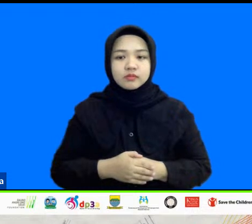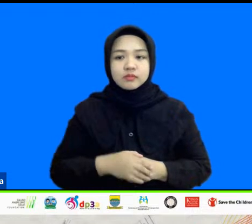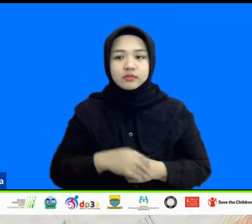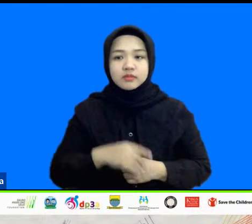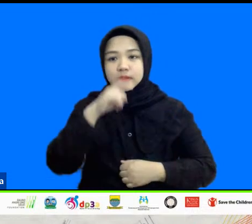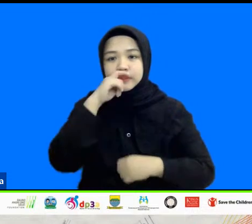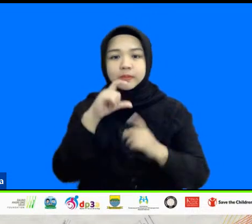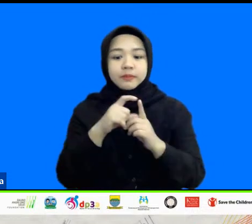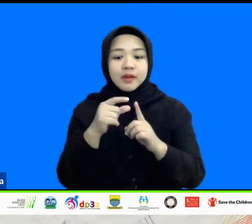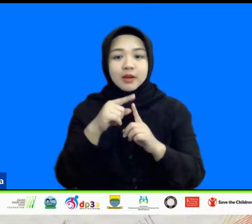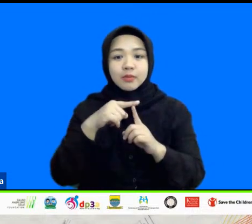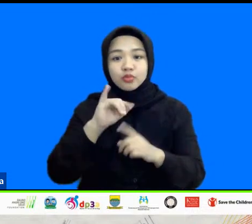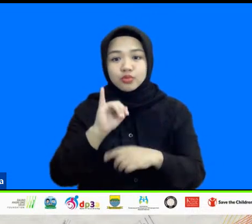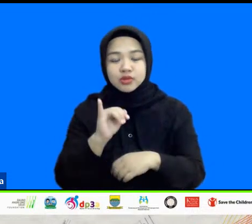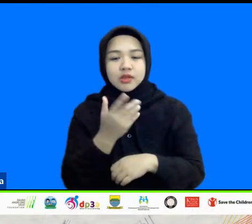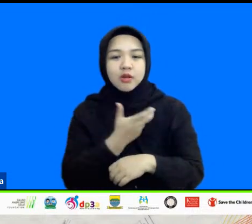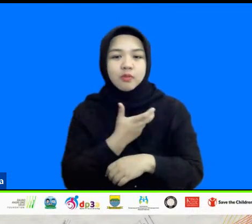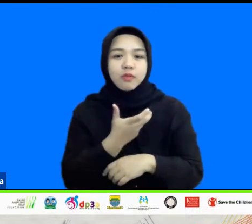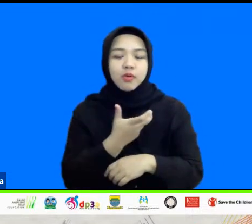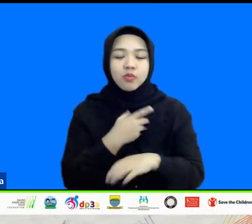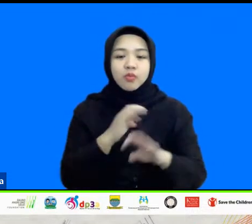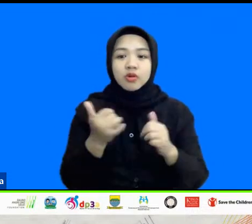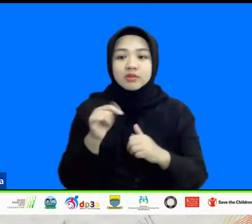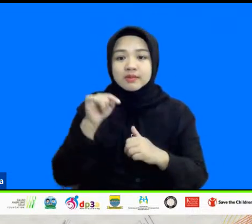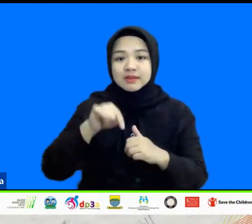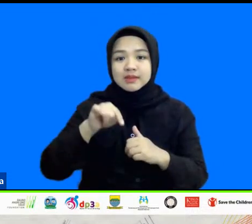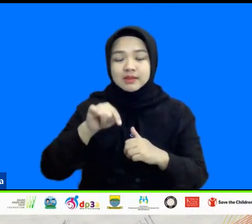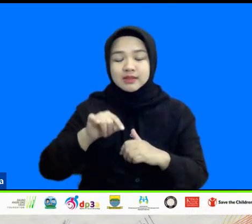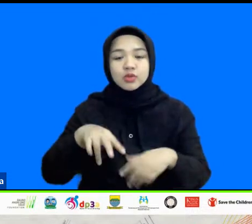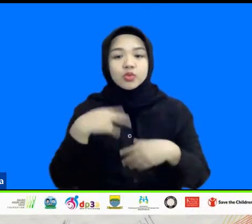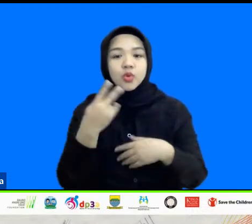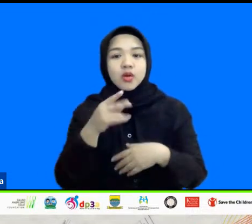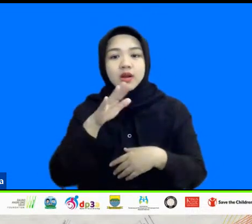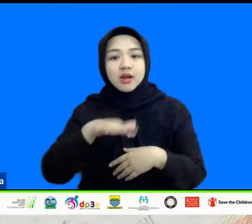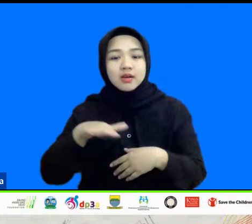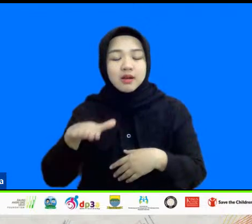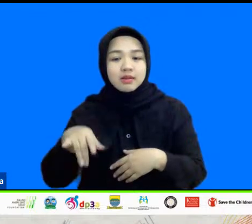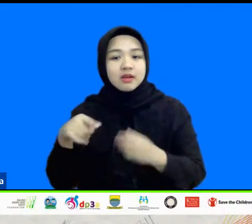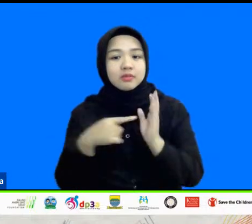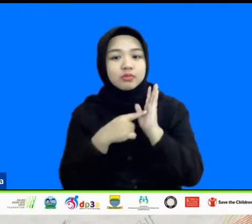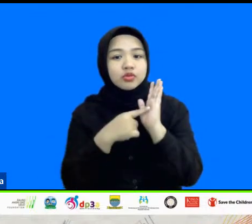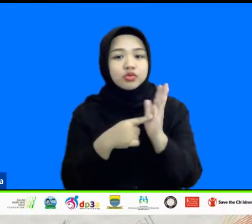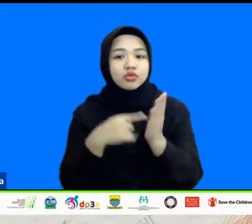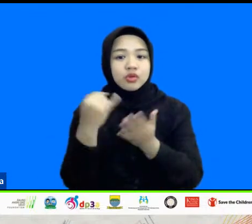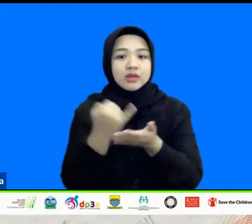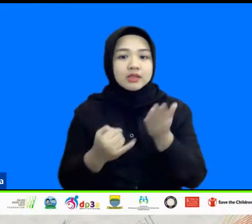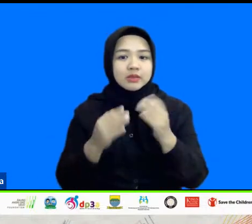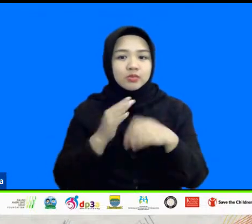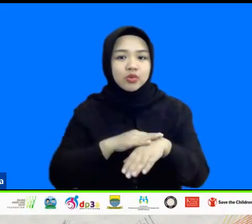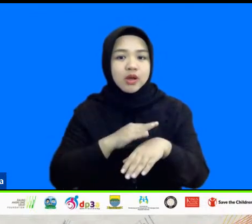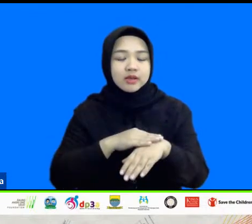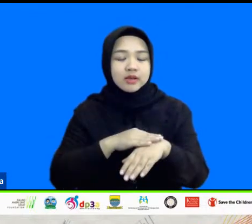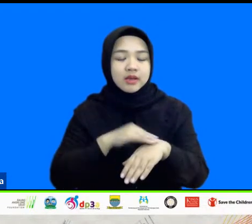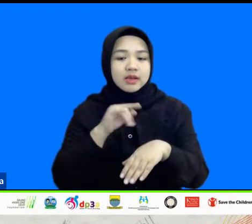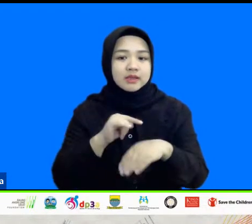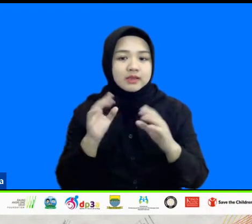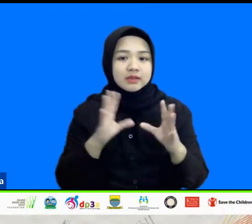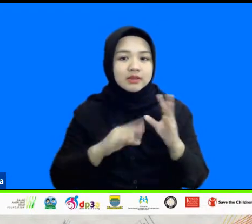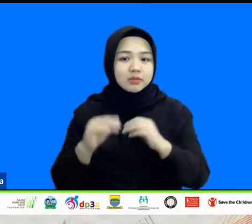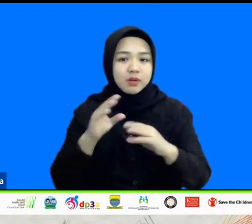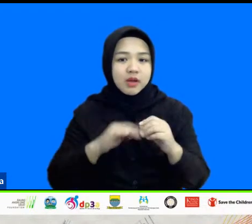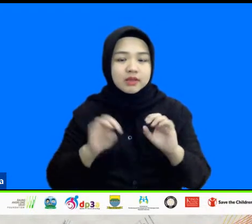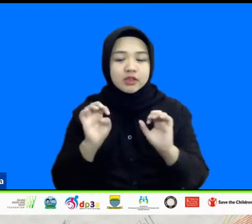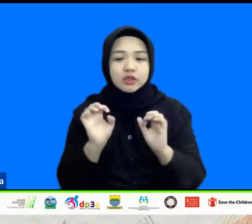yang kepingin ini model seperti ini penyampaian suara anak melalui pertunjukan seni budaya ini diangkat menjadi